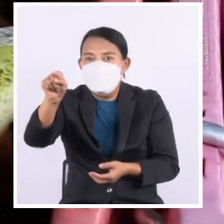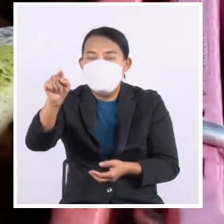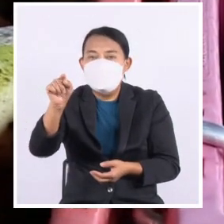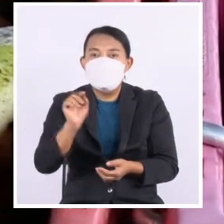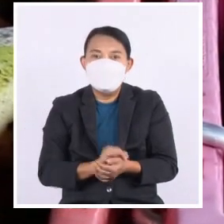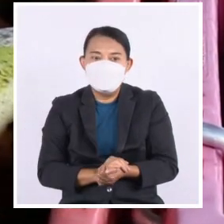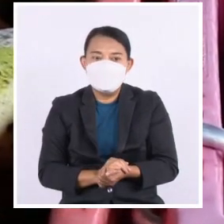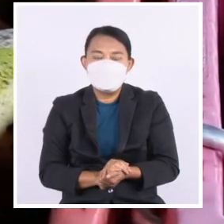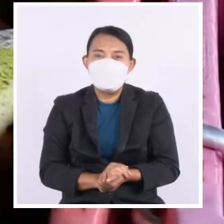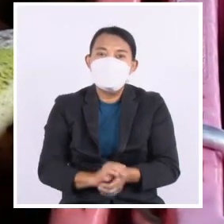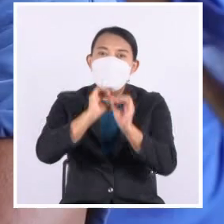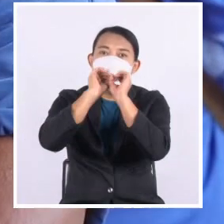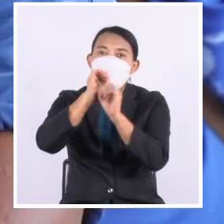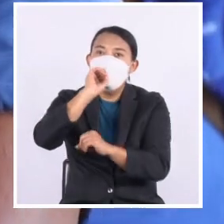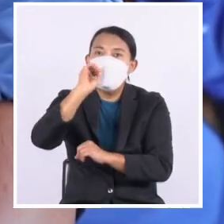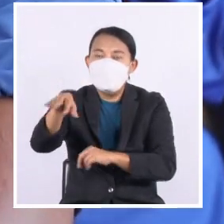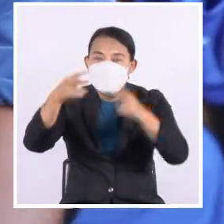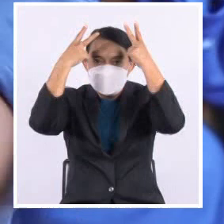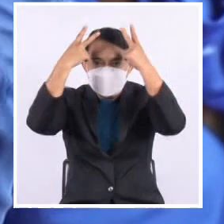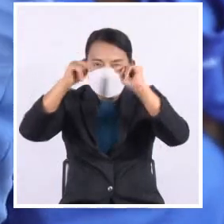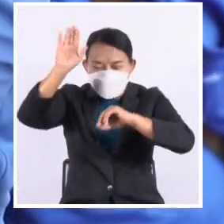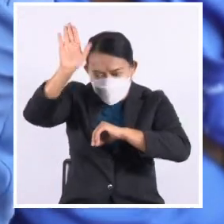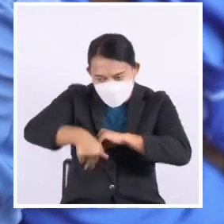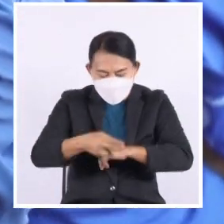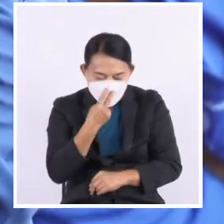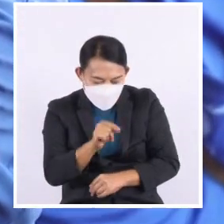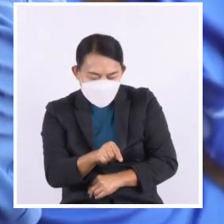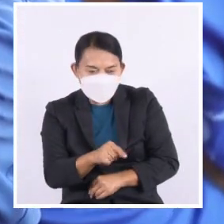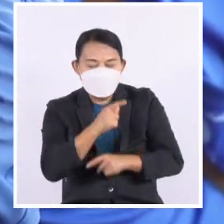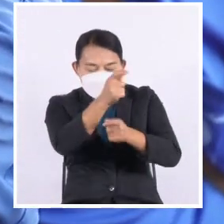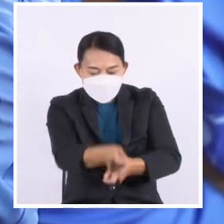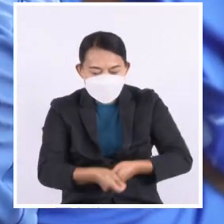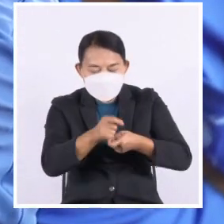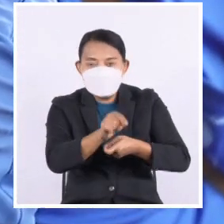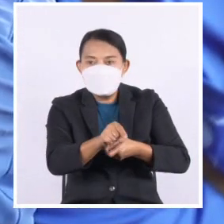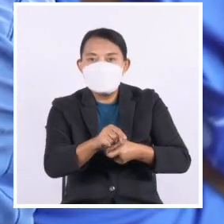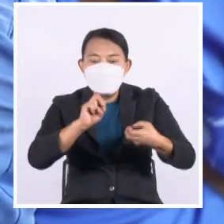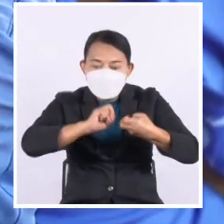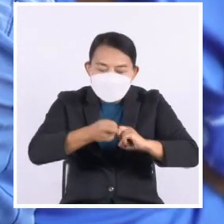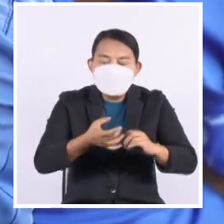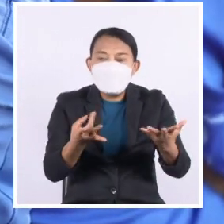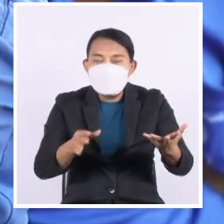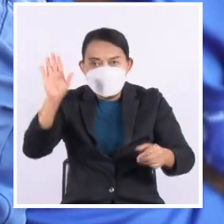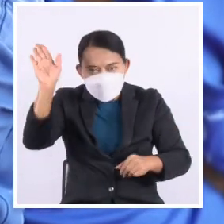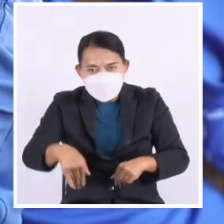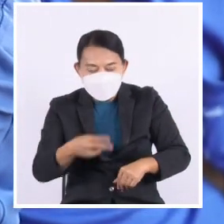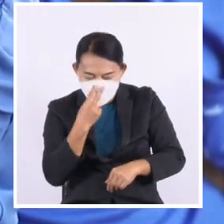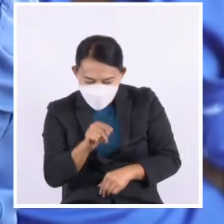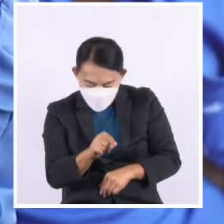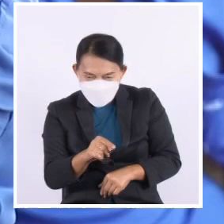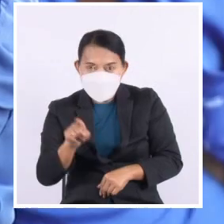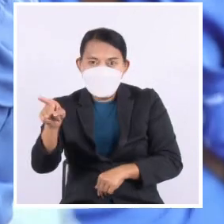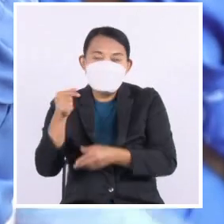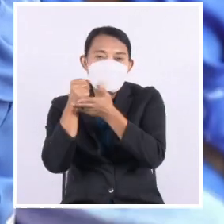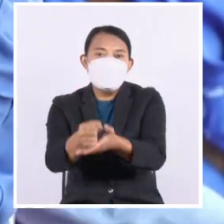านนายกลุงตู่นะครับให้ลงมาดูชาวสวนบ้างว่าประชาชนเนี่ยเดือดร้อนยังไงในเมื่อท่านช่วยเหลือชาวนา